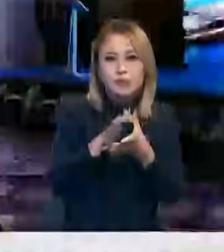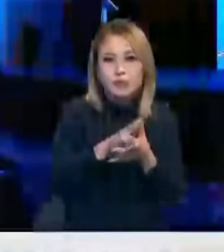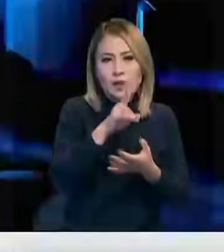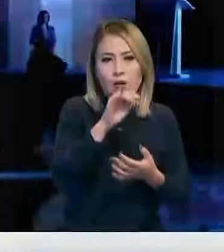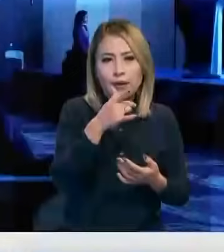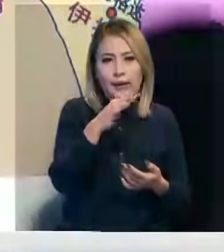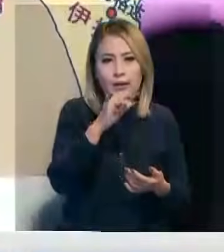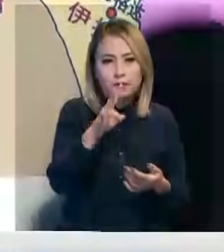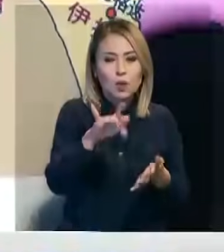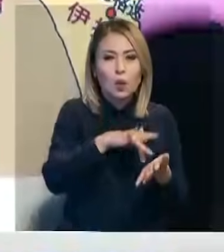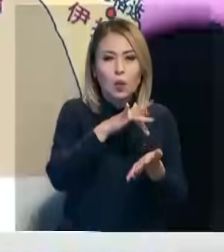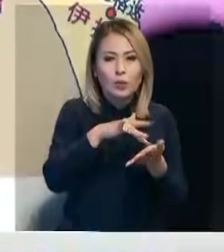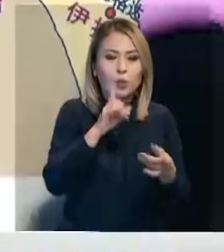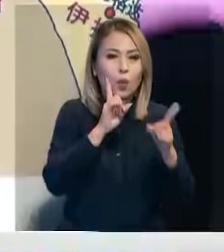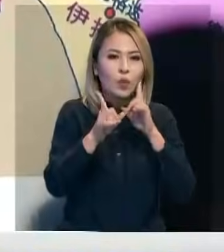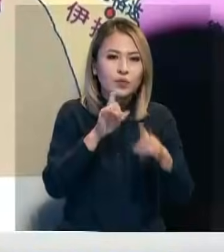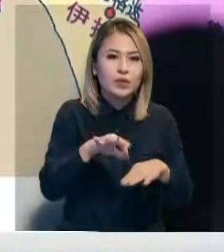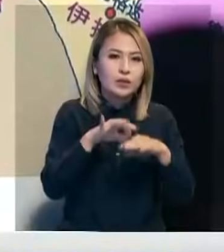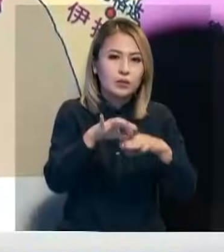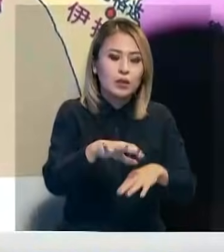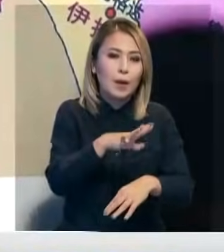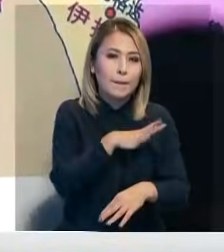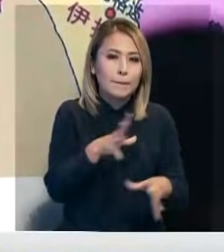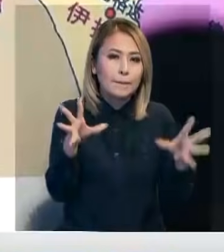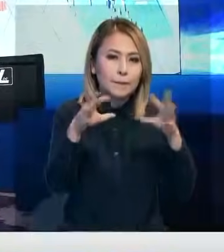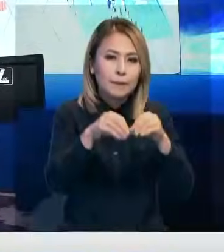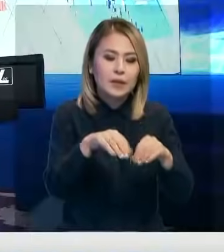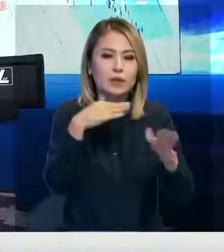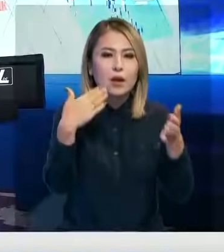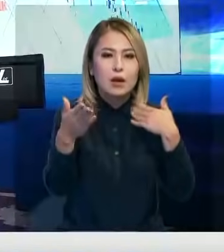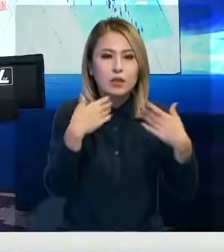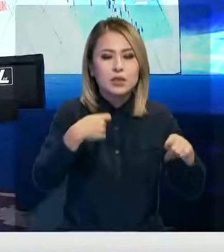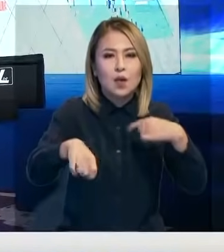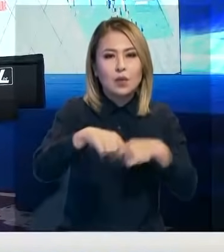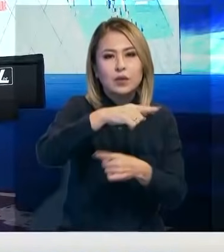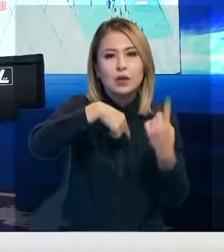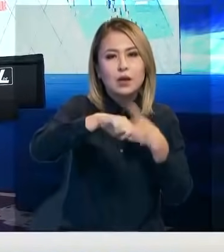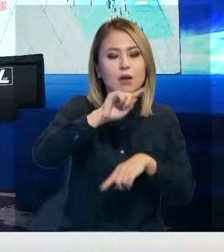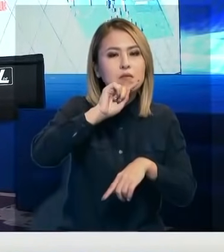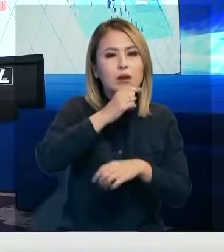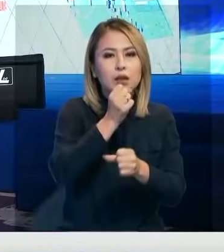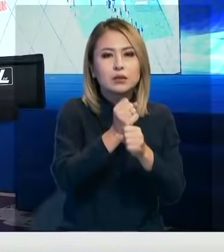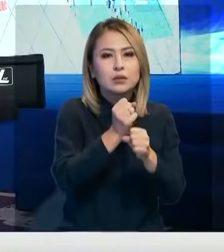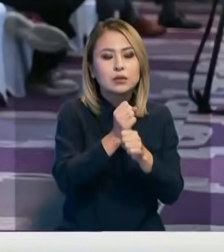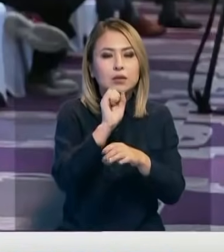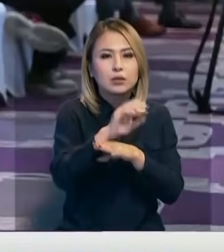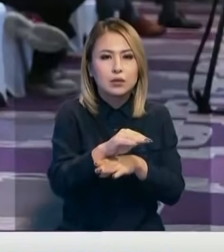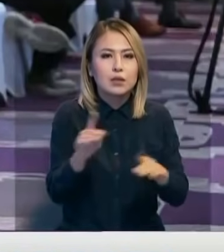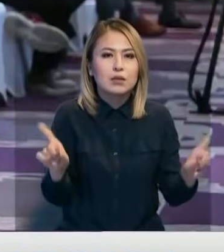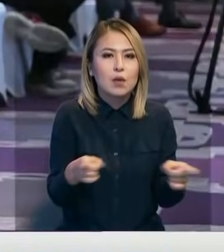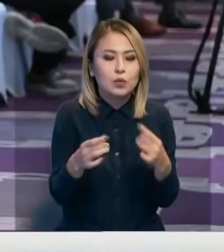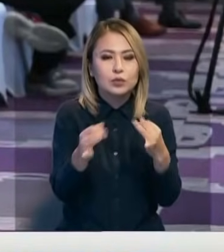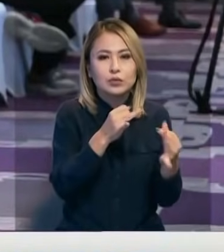Ляньюнган қаласында арнайы конференция өткізілді. Онда қос өңір арасында сауда экономикалық ынтымақтастықты дамыту жолдары